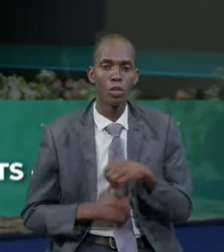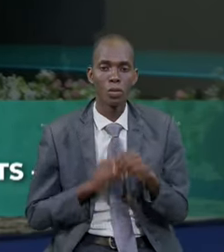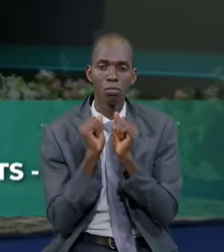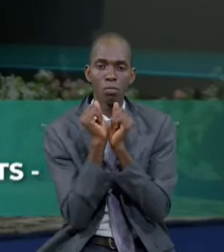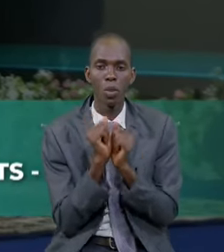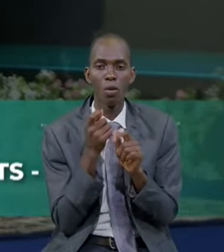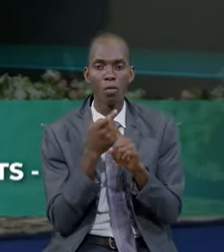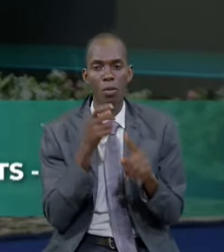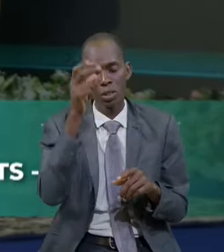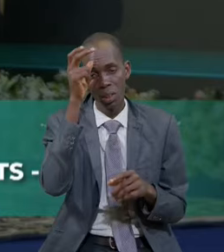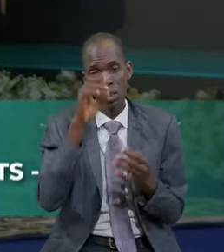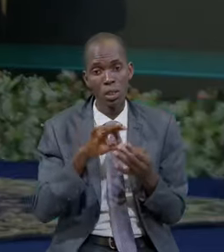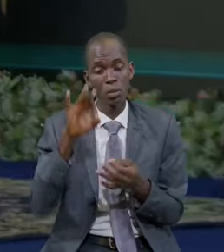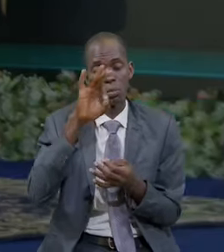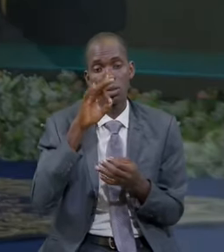Ensuite, le A.